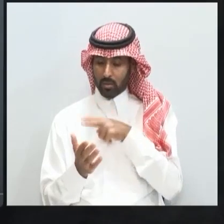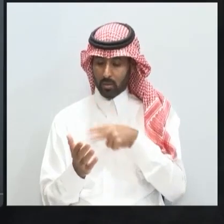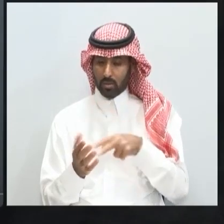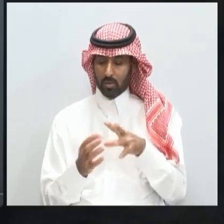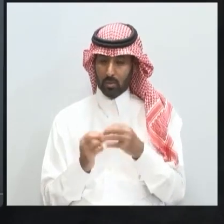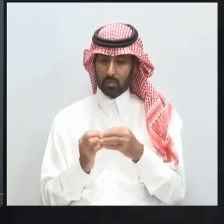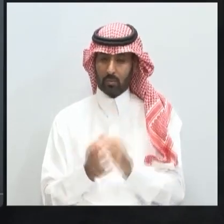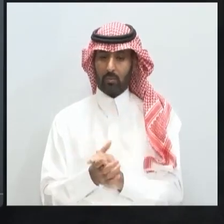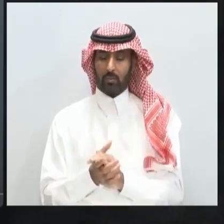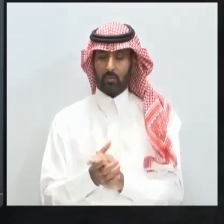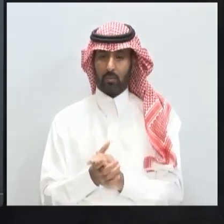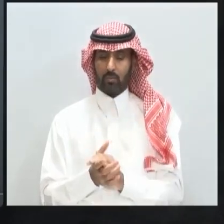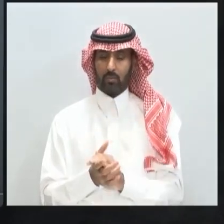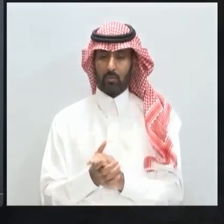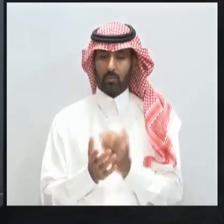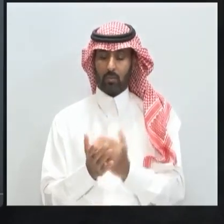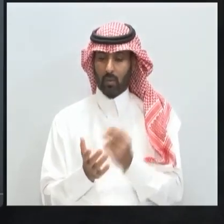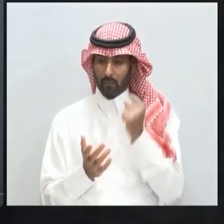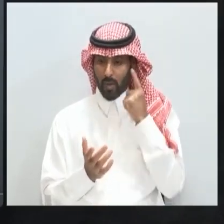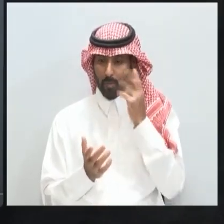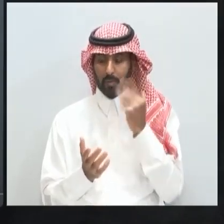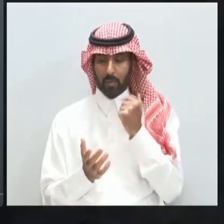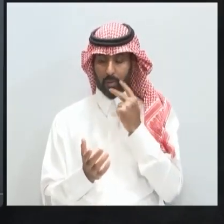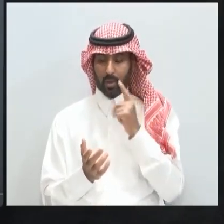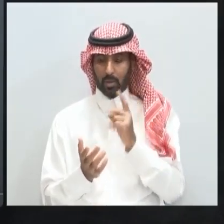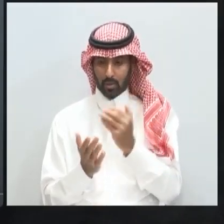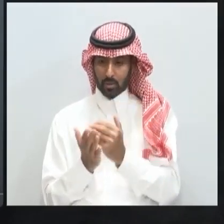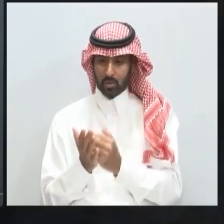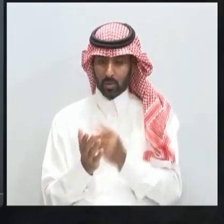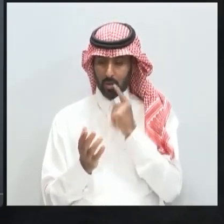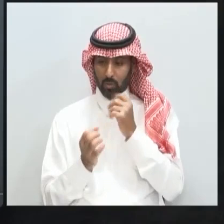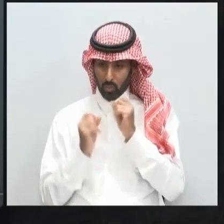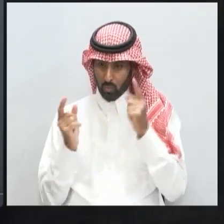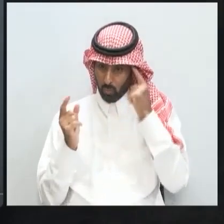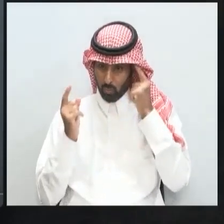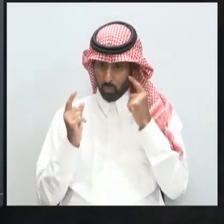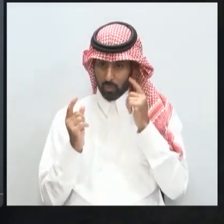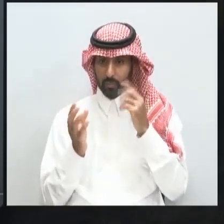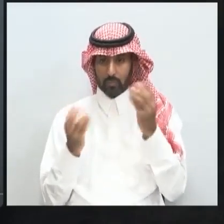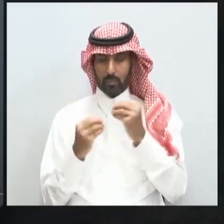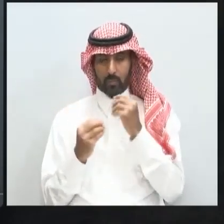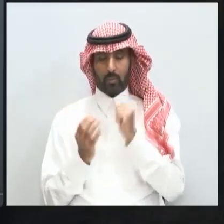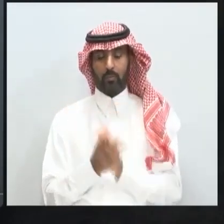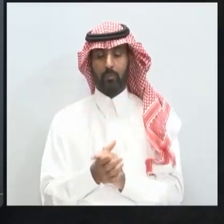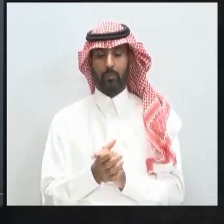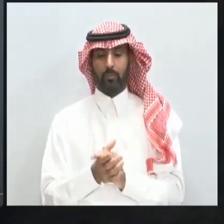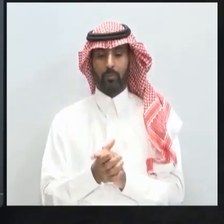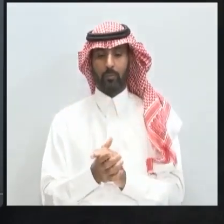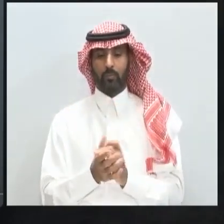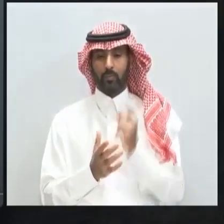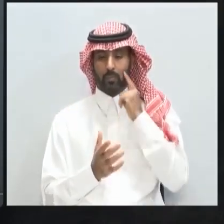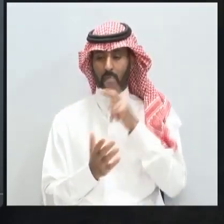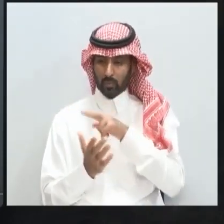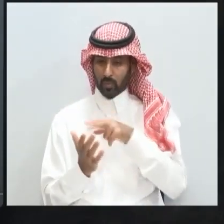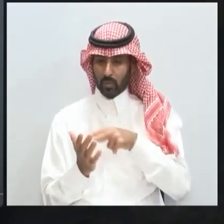تعالى تفسيرا وفهما واستدراك واستيعابا كل ذلك نفهمه حتى